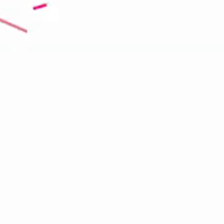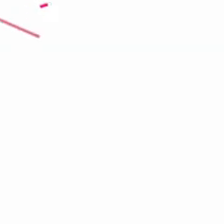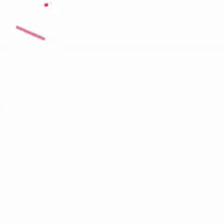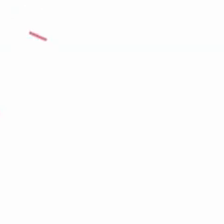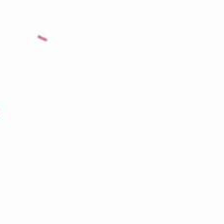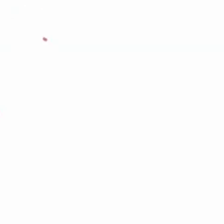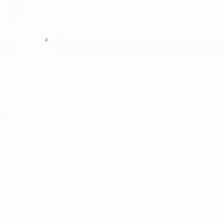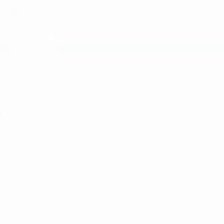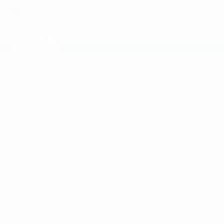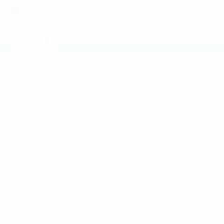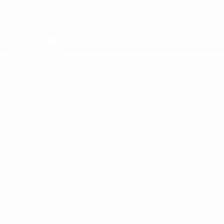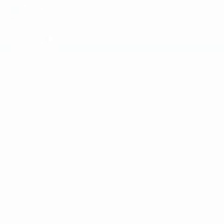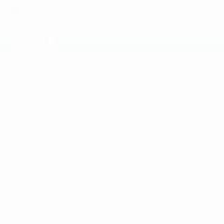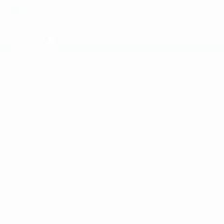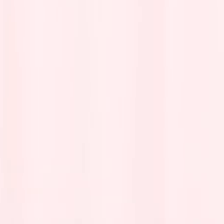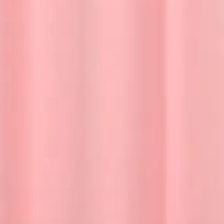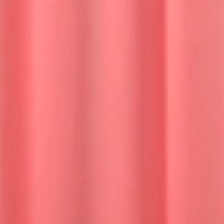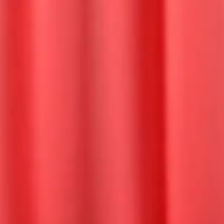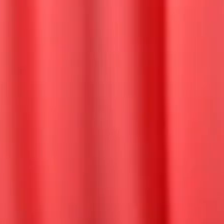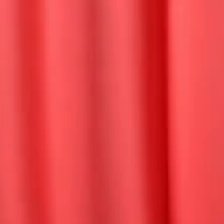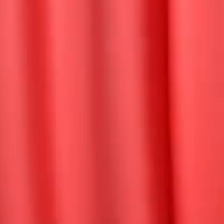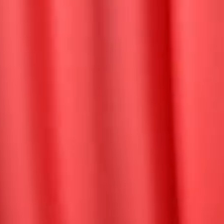TV KPM.